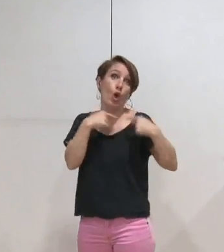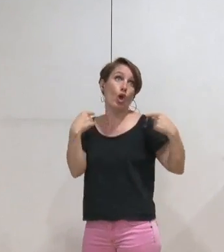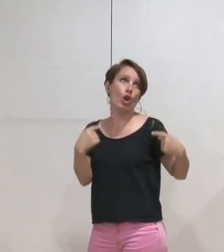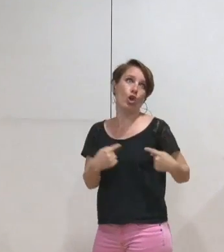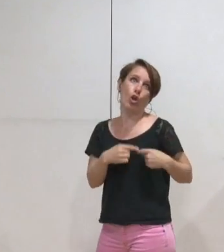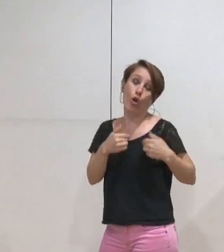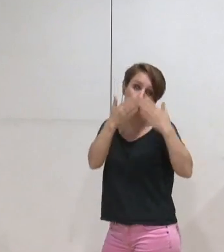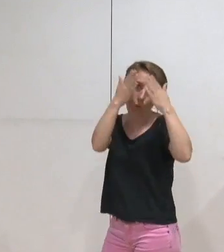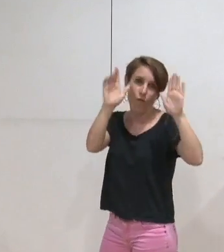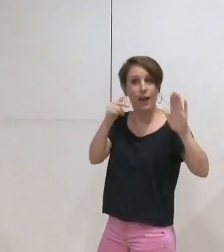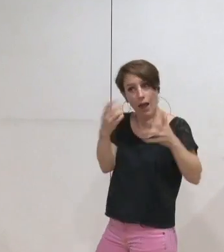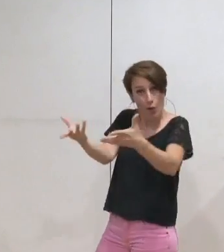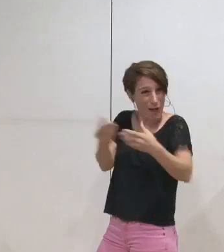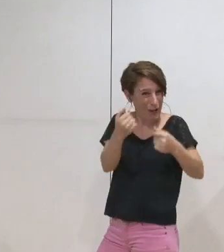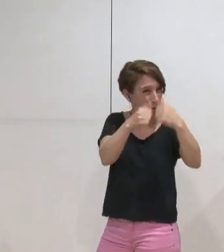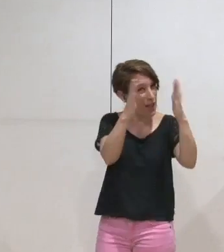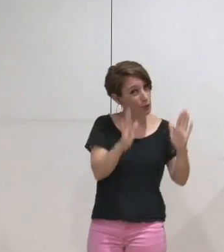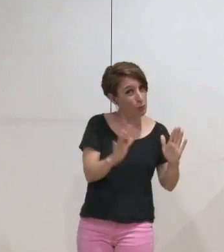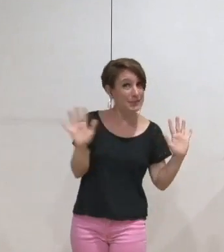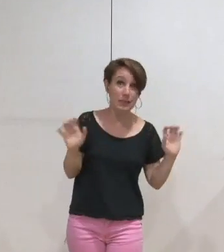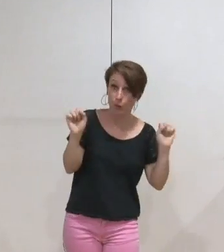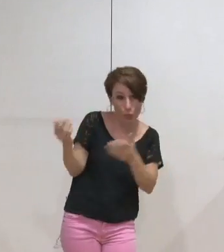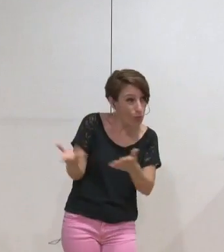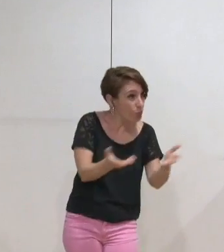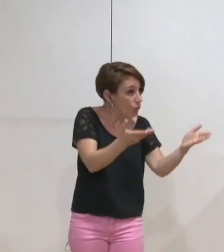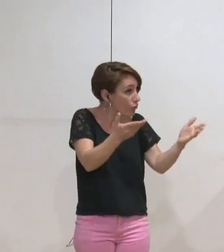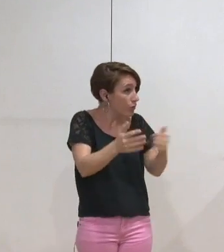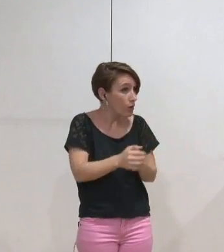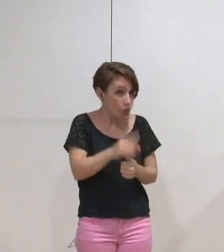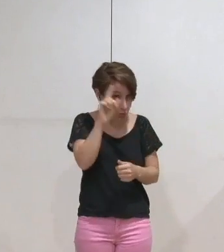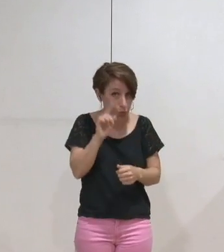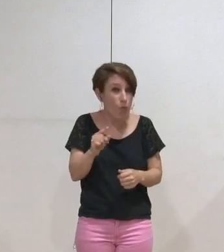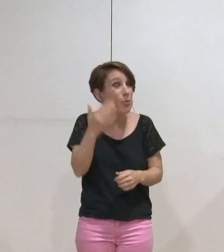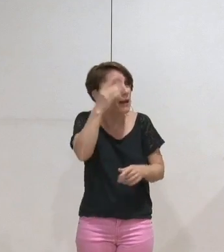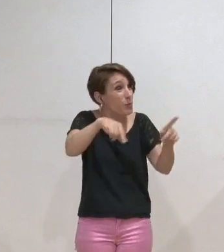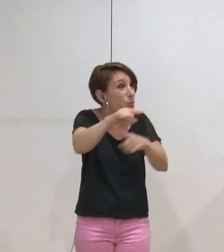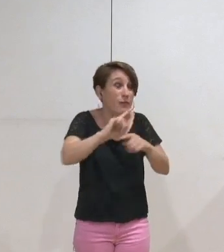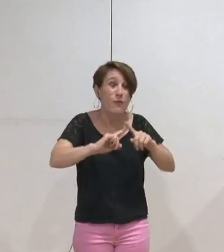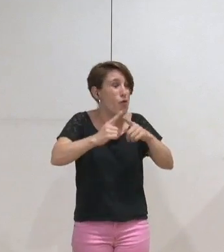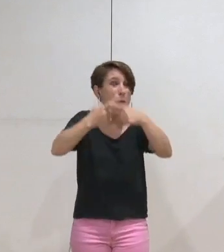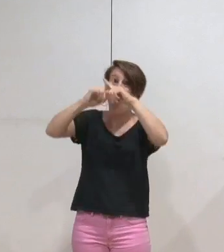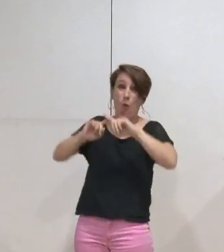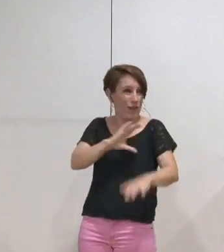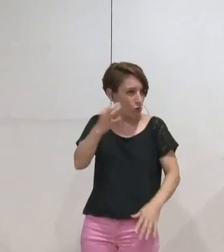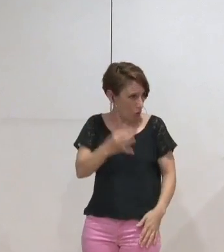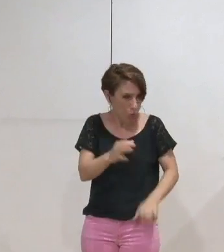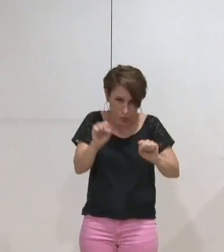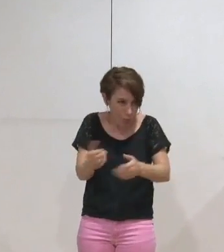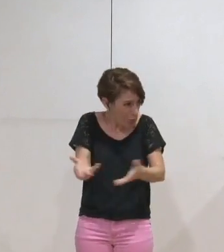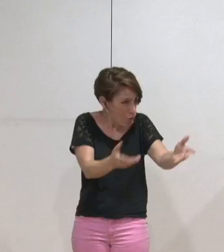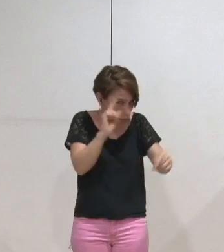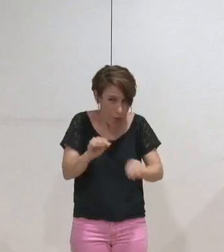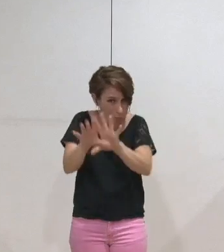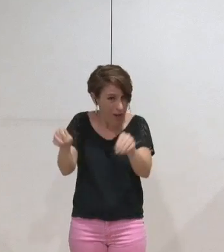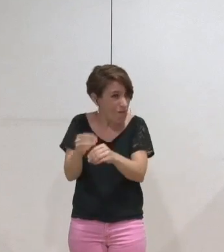quelques-uns chez eux le temps qu'on trouve une solution pérenne si vous étiez vraiment convaincu de ce que vous dites je crois que vous devriez prendre